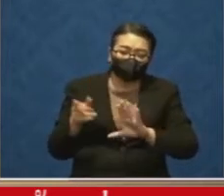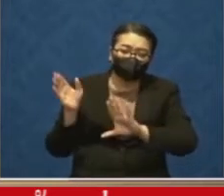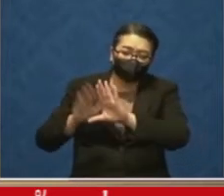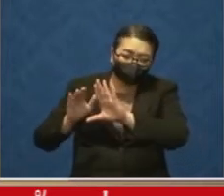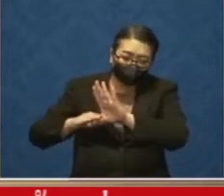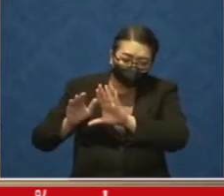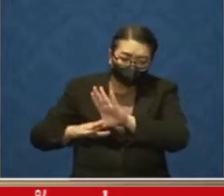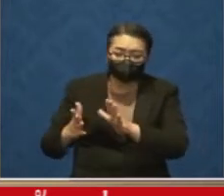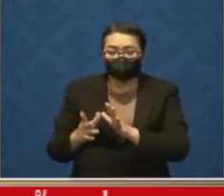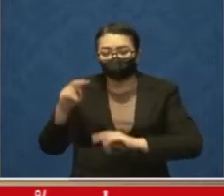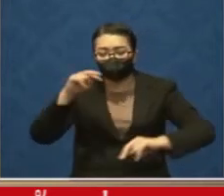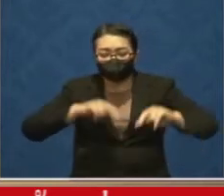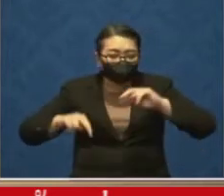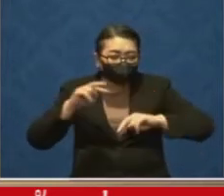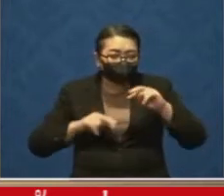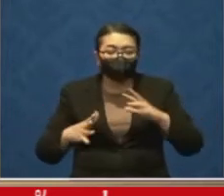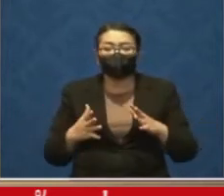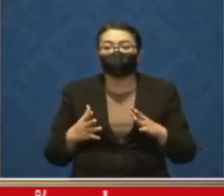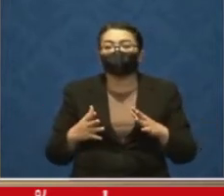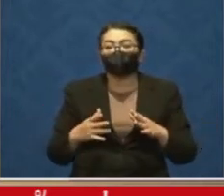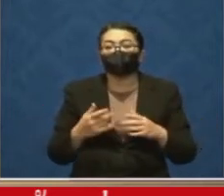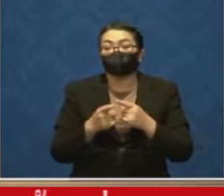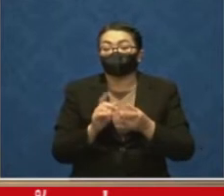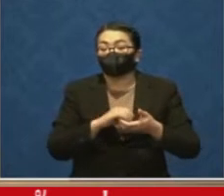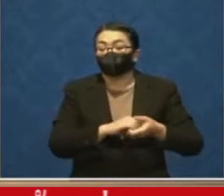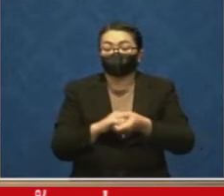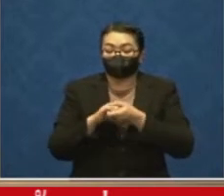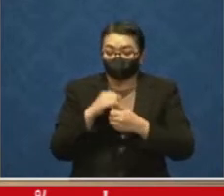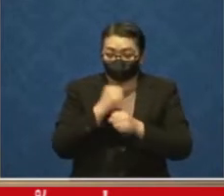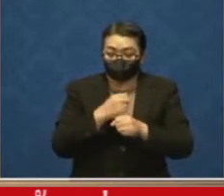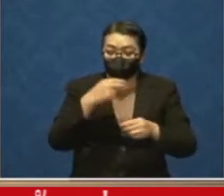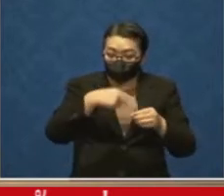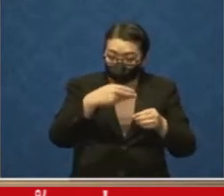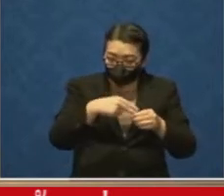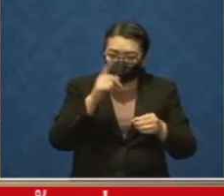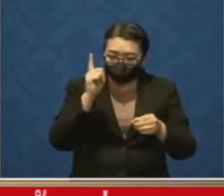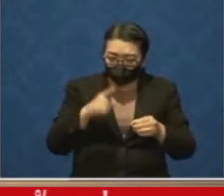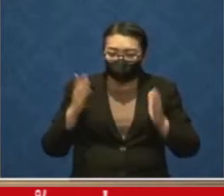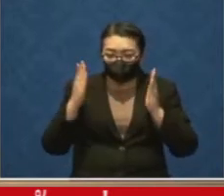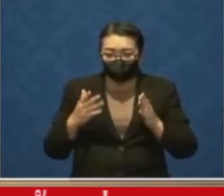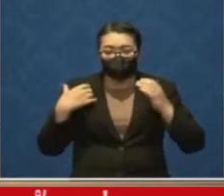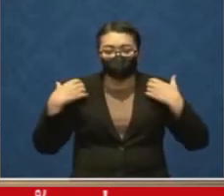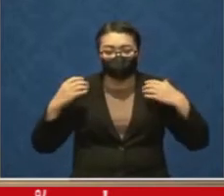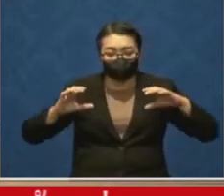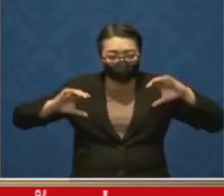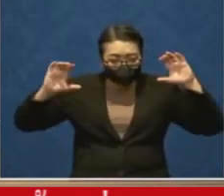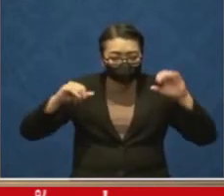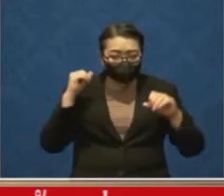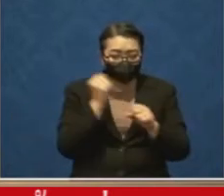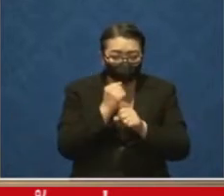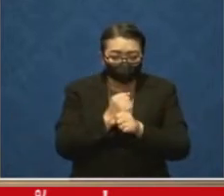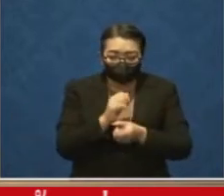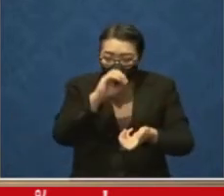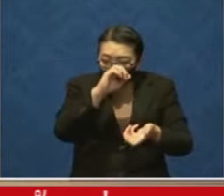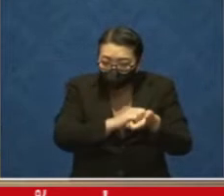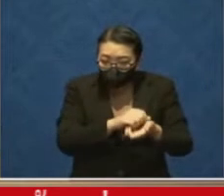เบียน มีการควบคุมแต่คนที่รวมมือทำน้มนเธอรได้ จะต้องเป็เจ้าไที้ของร kingเพราฉะนั้น